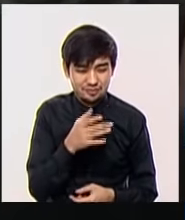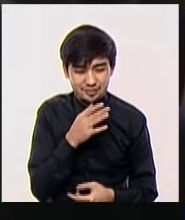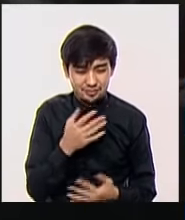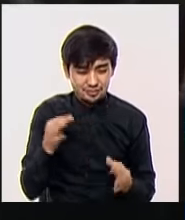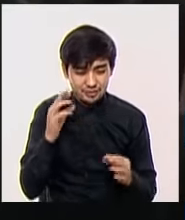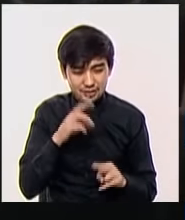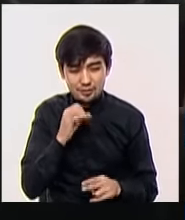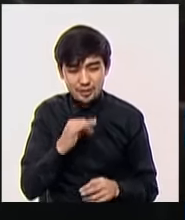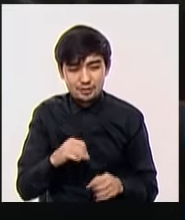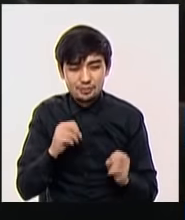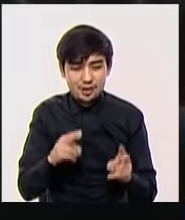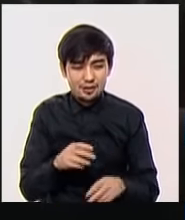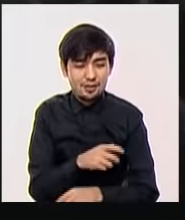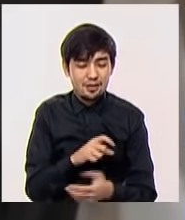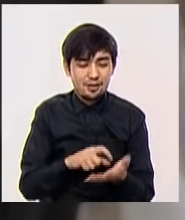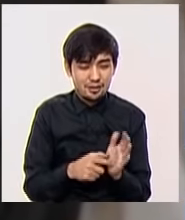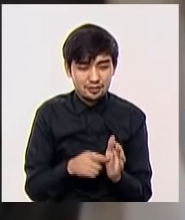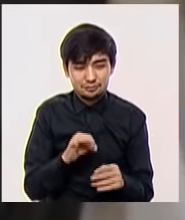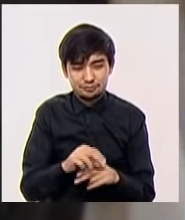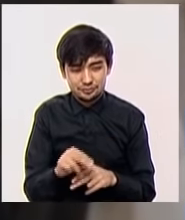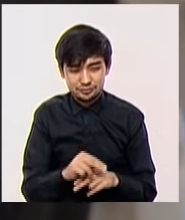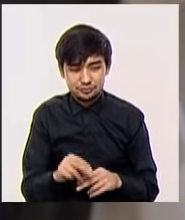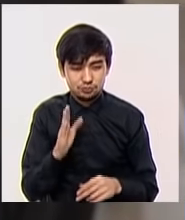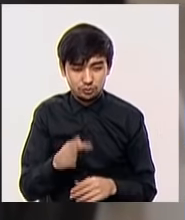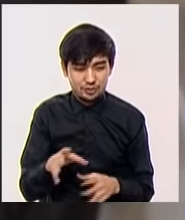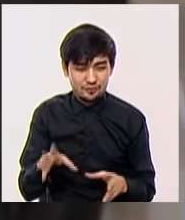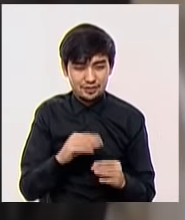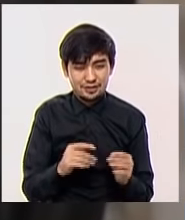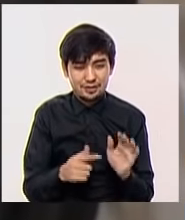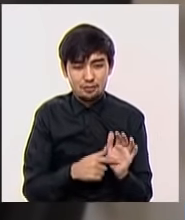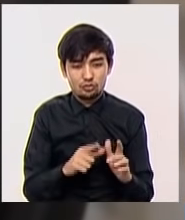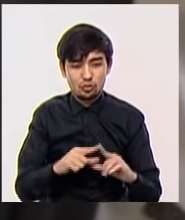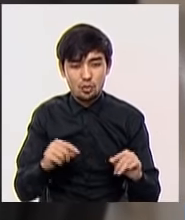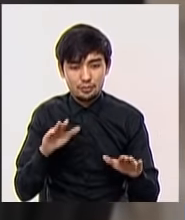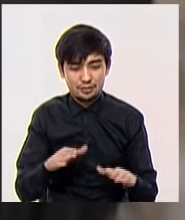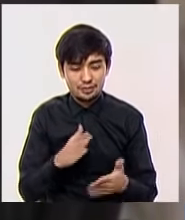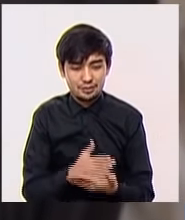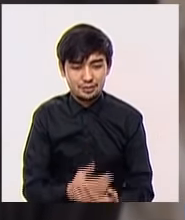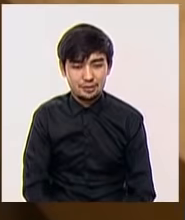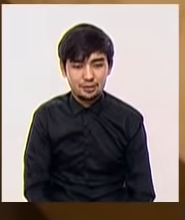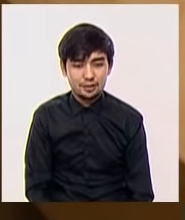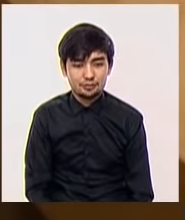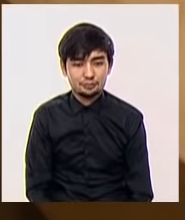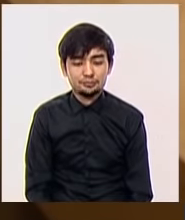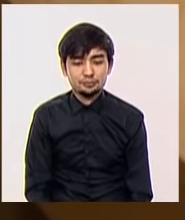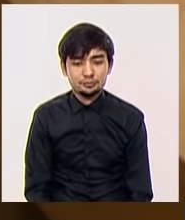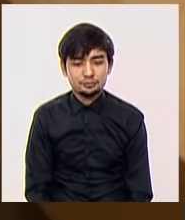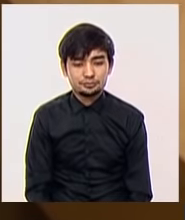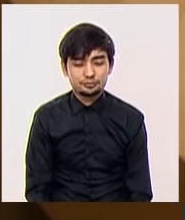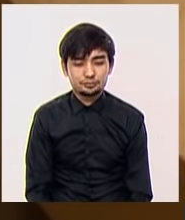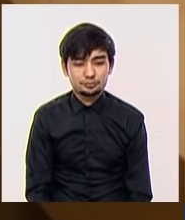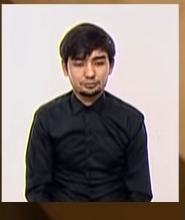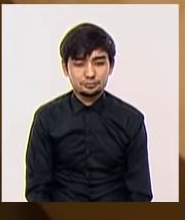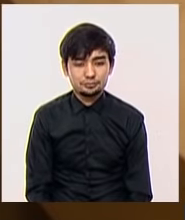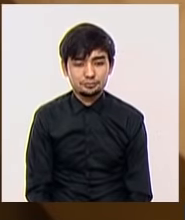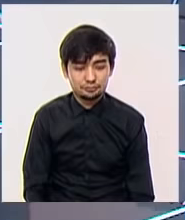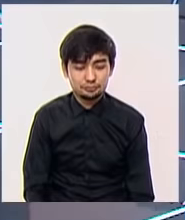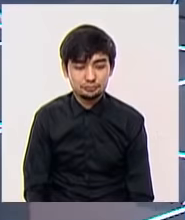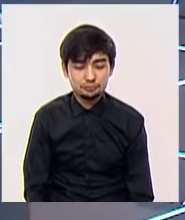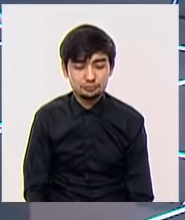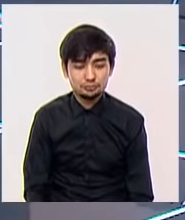специальным классом с педагогической профориентации такие есть в 7 школах людмила батюшкина ирина не нашего информбюро карагандинская